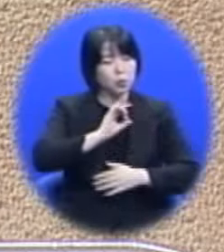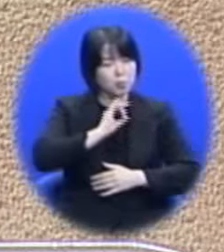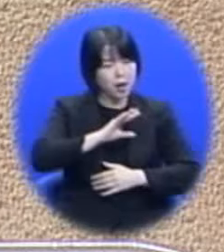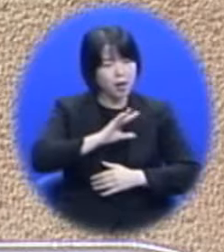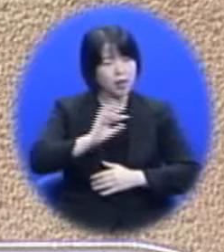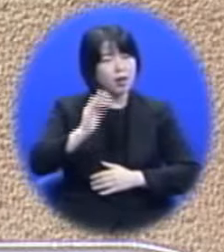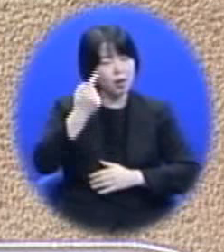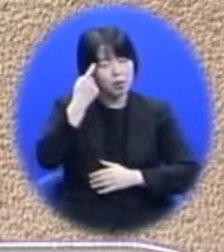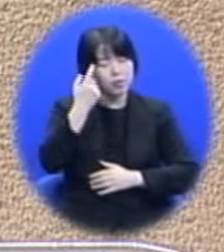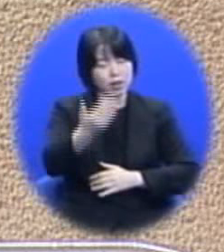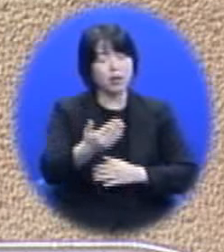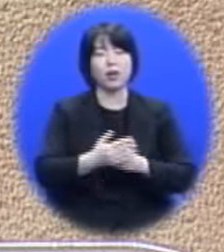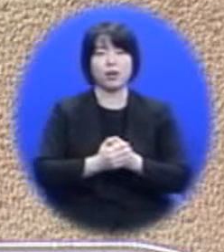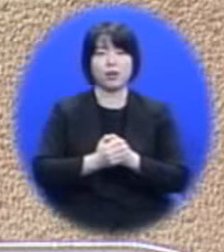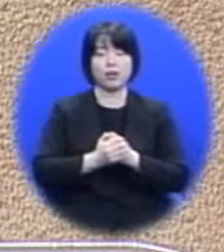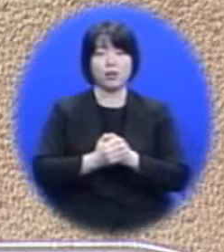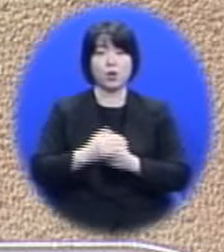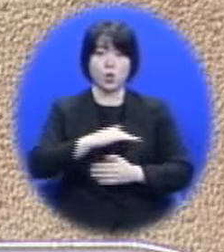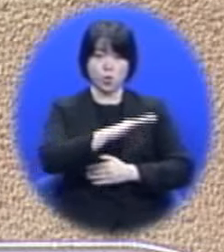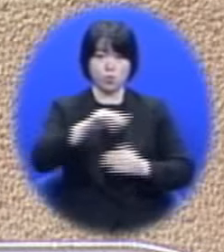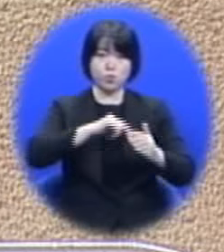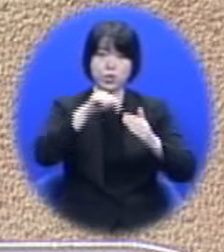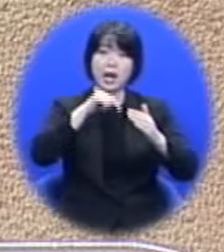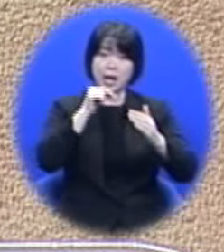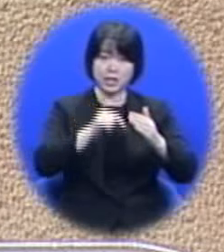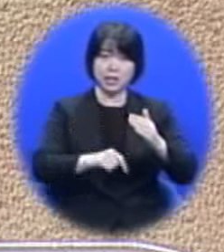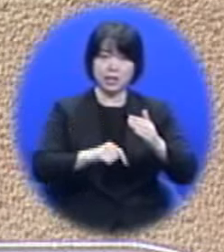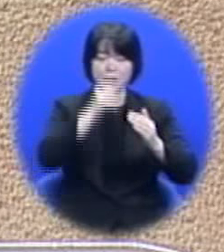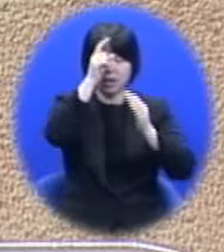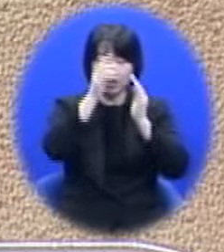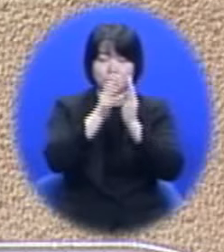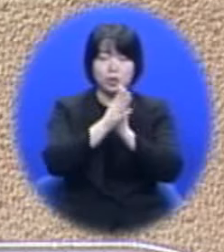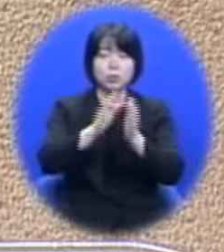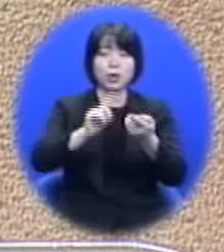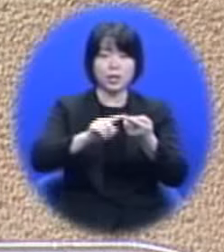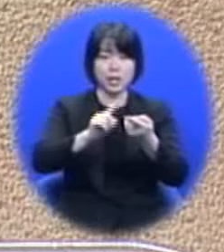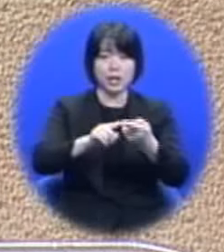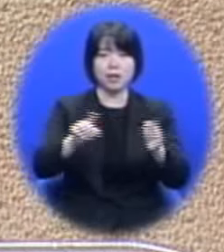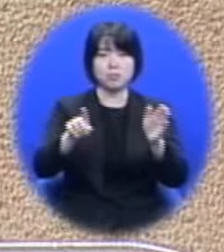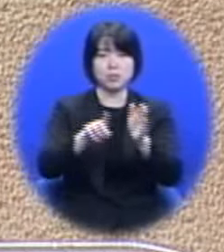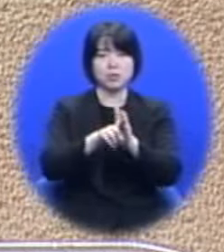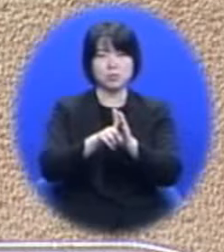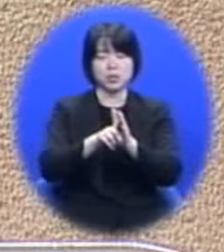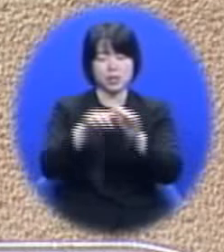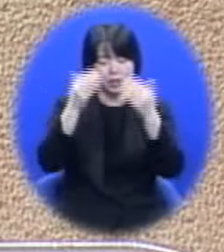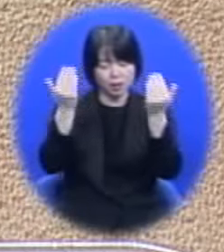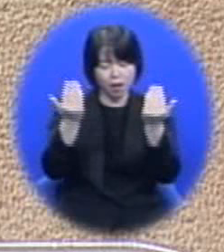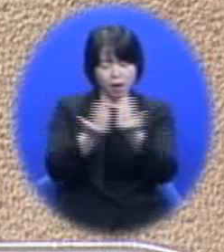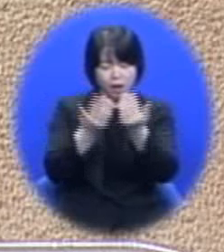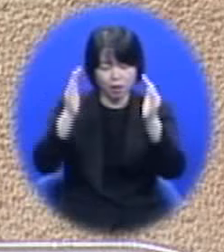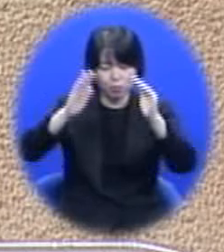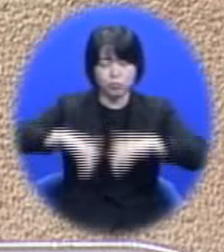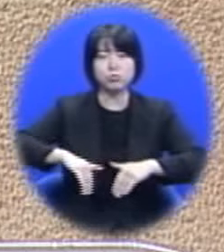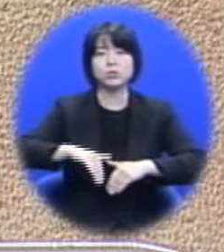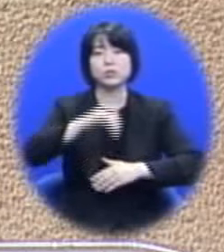우리 안에, 예수 믿는 우리들 안에 기도에 대한 믿음이 형편없이 무너져 있는 것입니다.